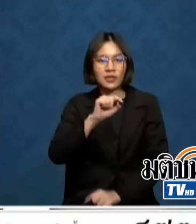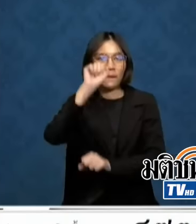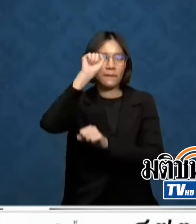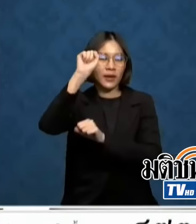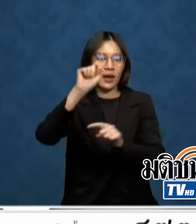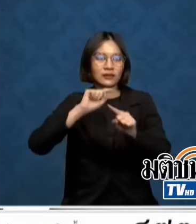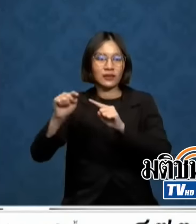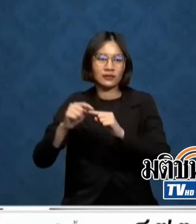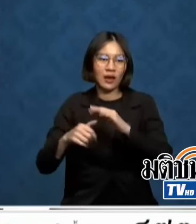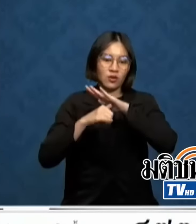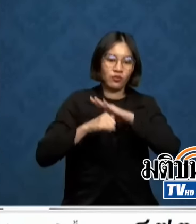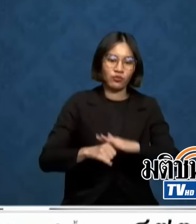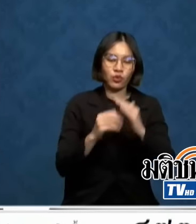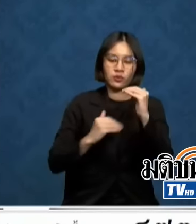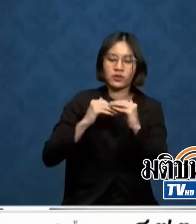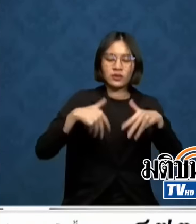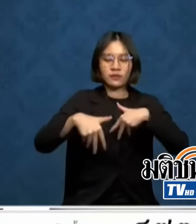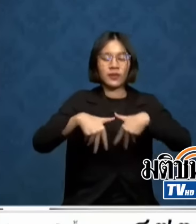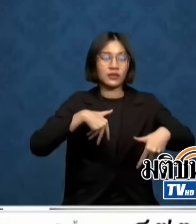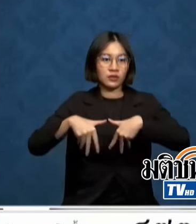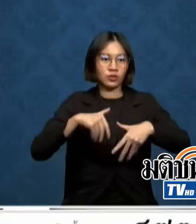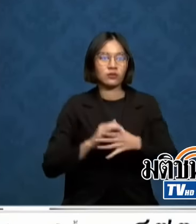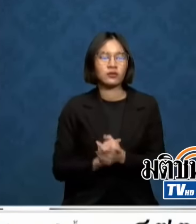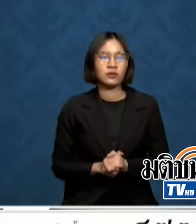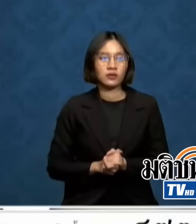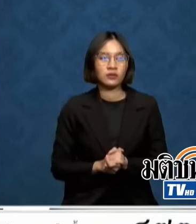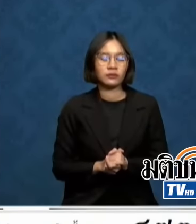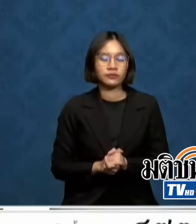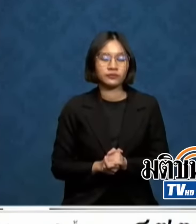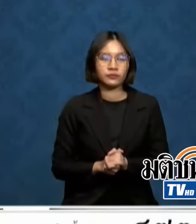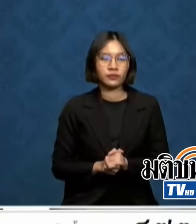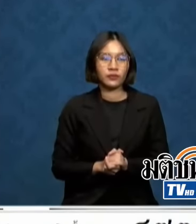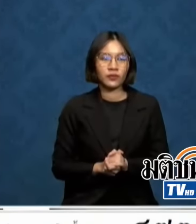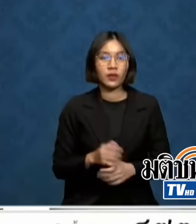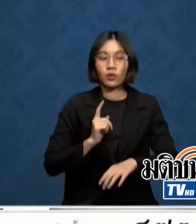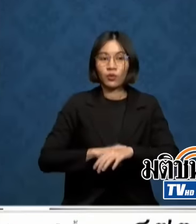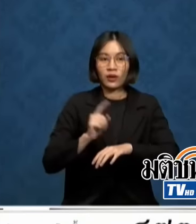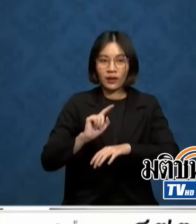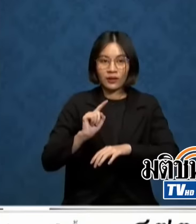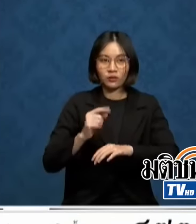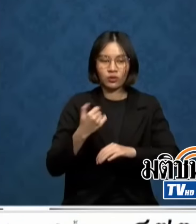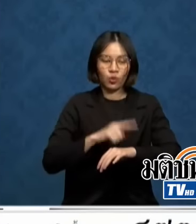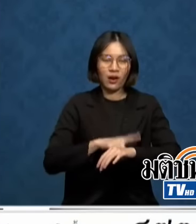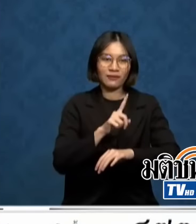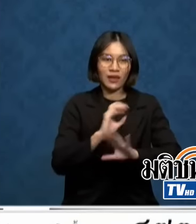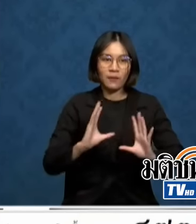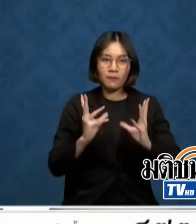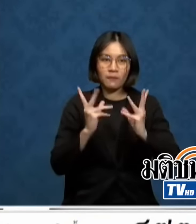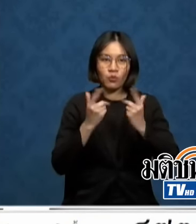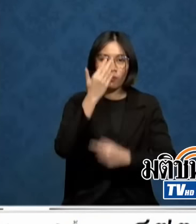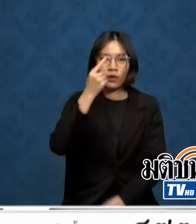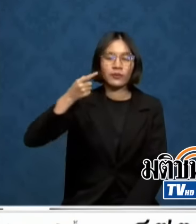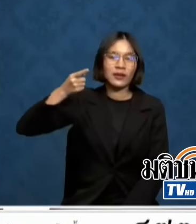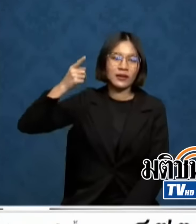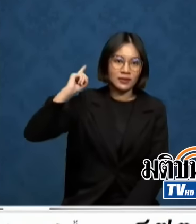ประกาศที่เป็นการละเมิดสิทธิเสรีภาพของประชาชนจริงๆดังนั้นท่านประธานแม้เวลาที่เราได้สูญเสียไปจากความล่า